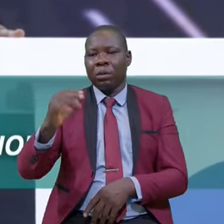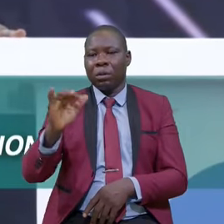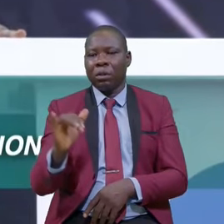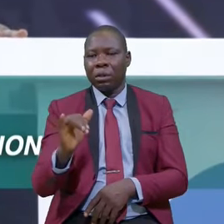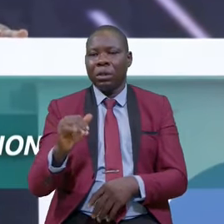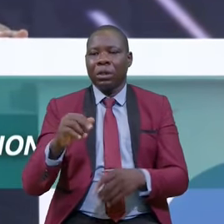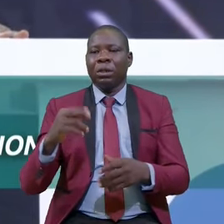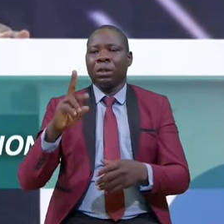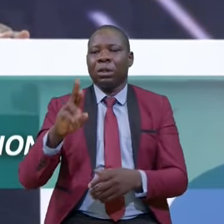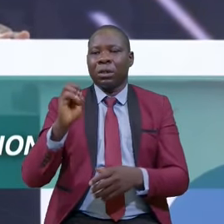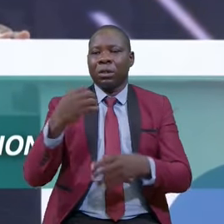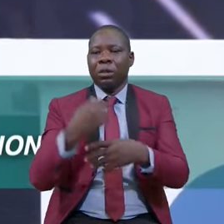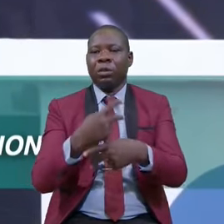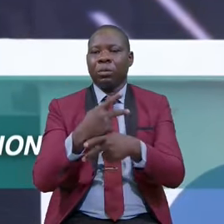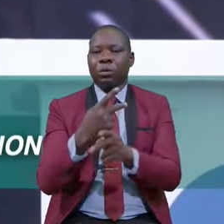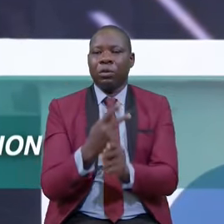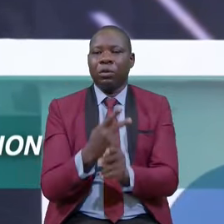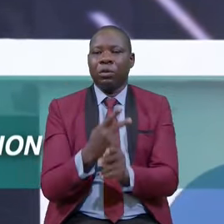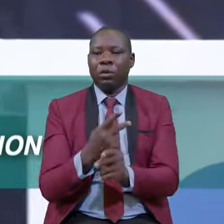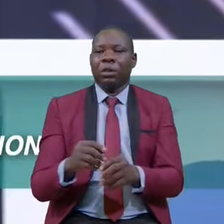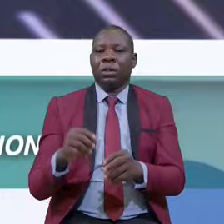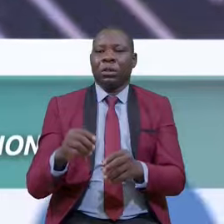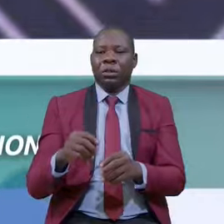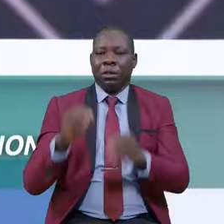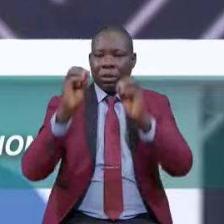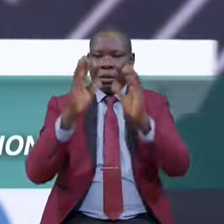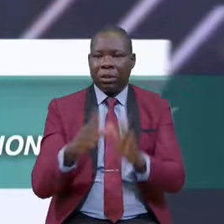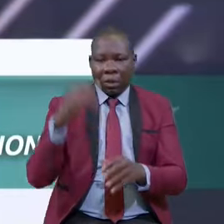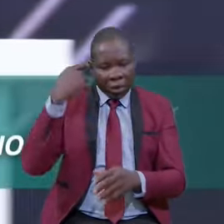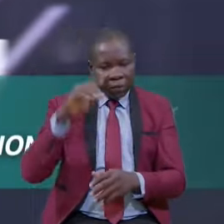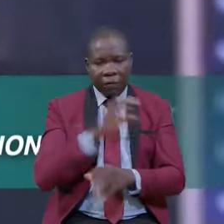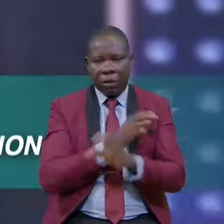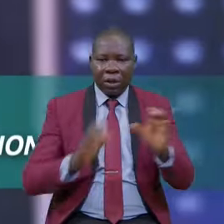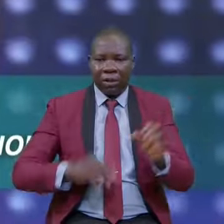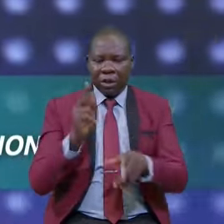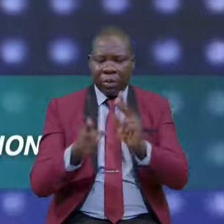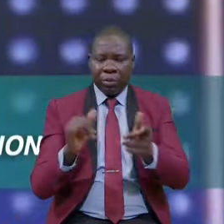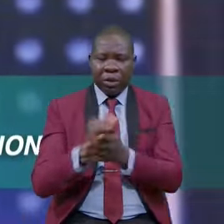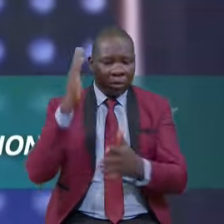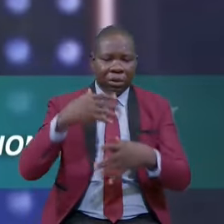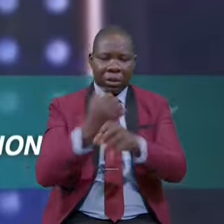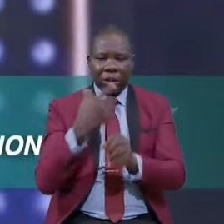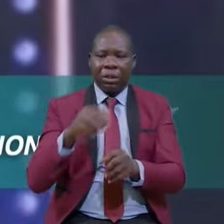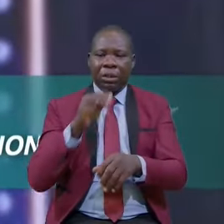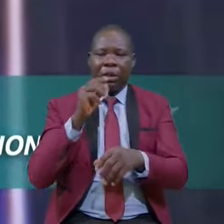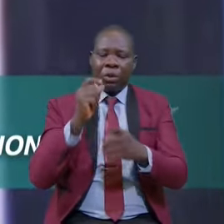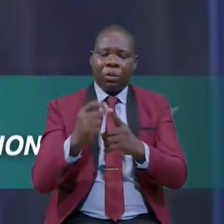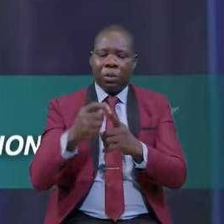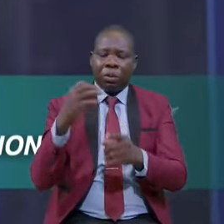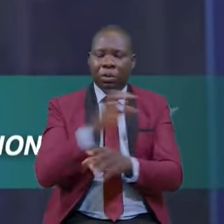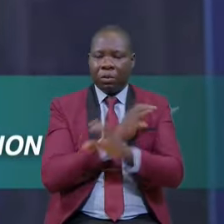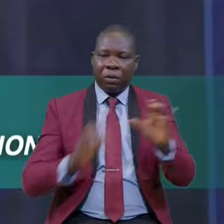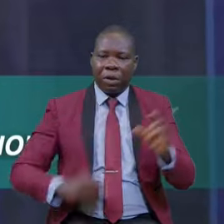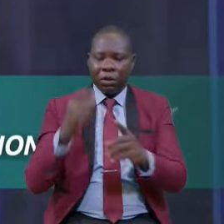reproduit des enseignants pour des Christ, des gens qui pourront prendre le message de Christ, le message du